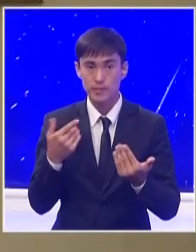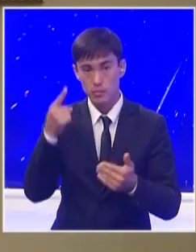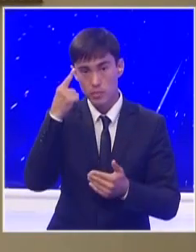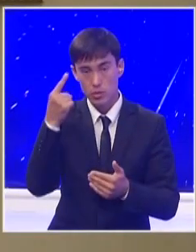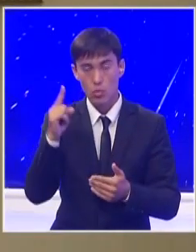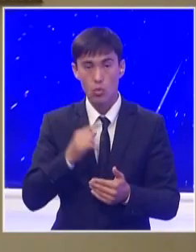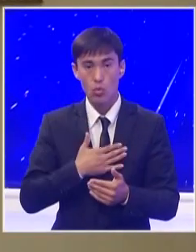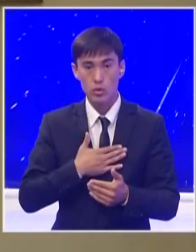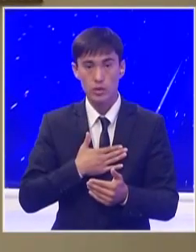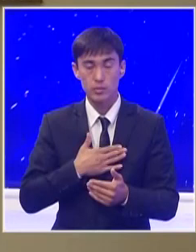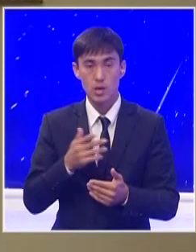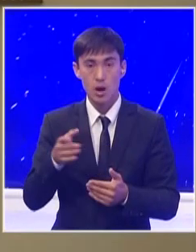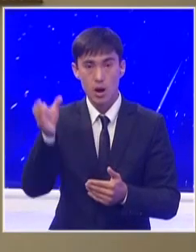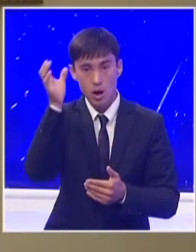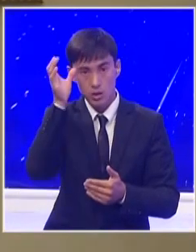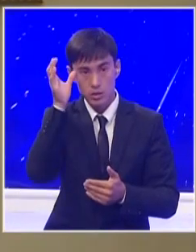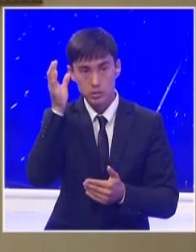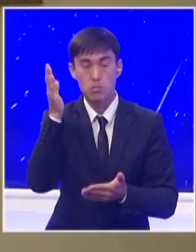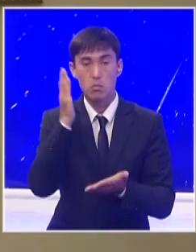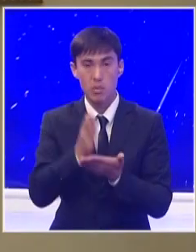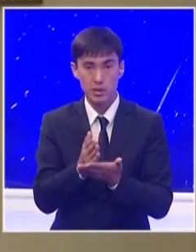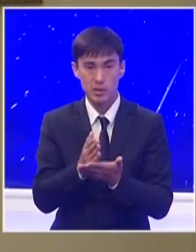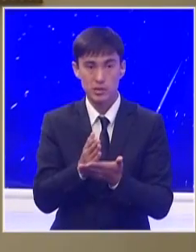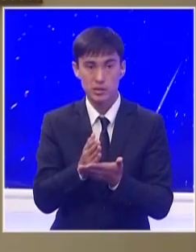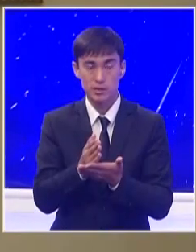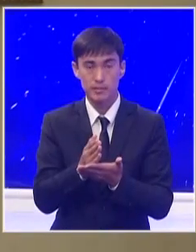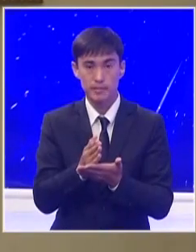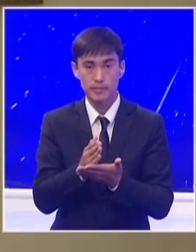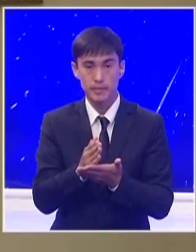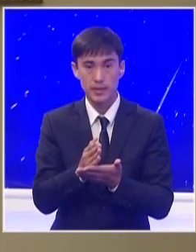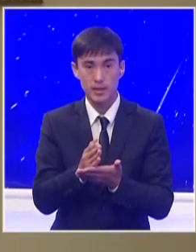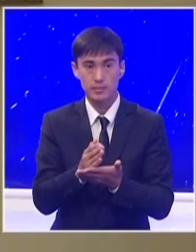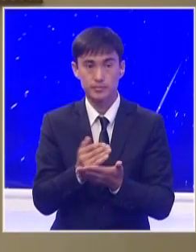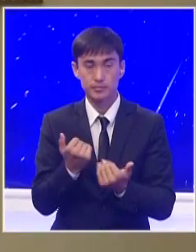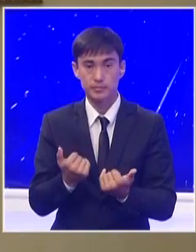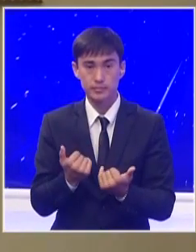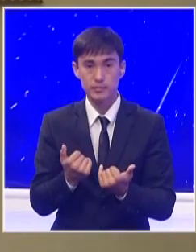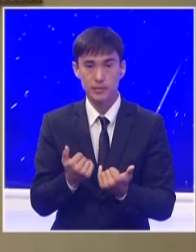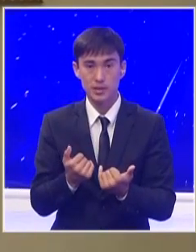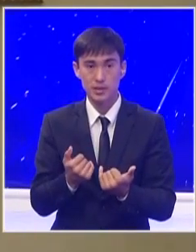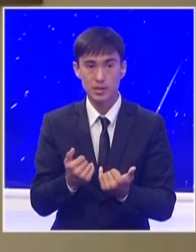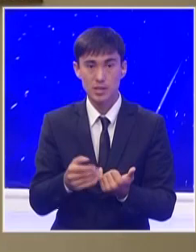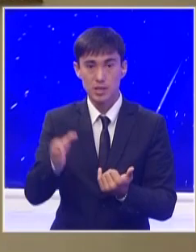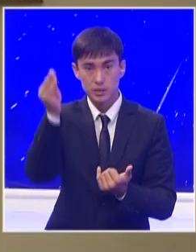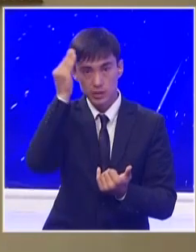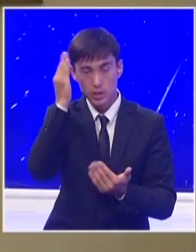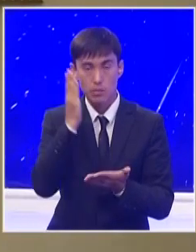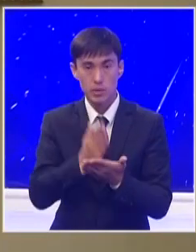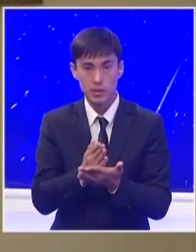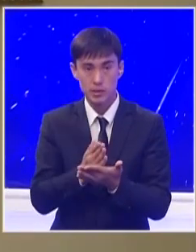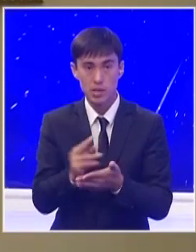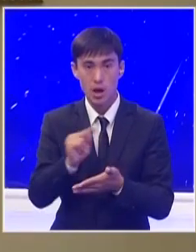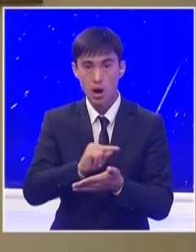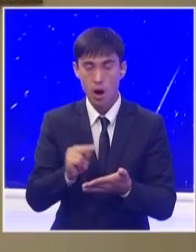ойлаймын, ақыл есім бар кезде, жаңағы зерде бар кезде,